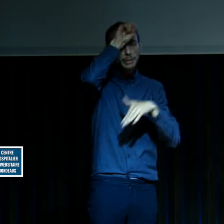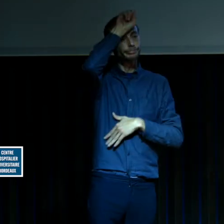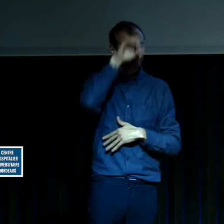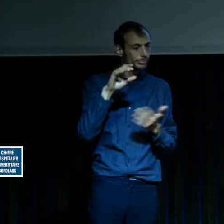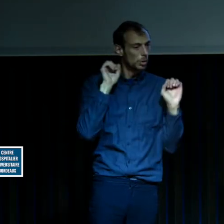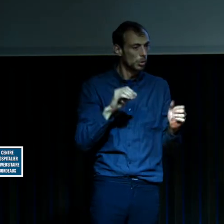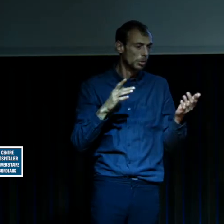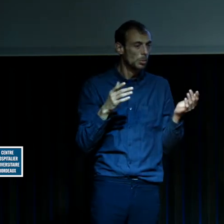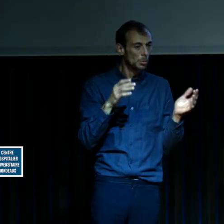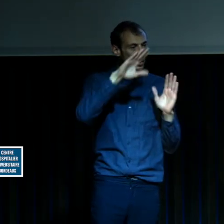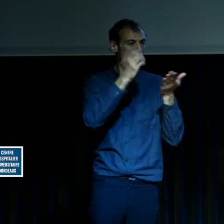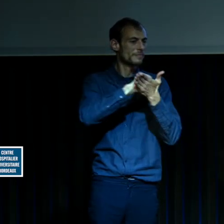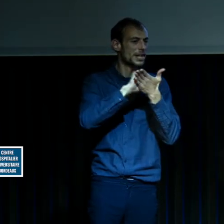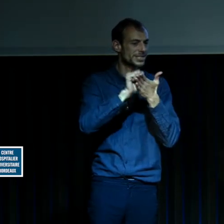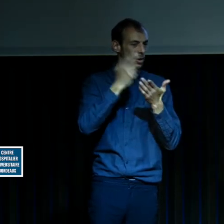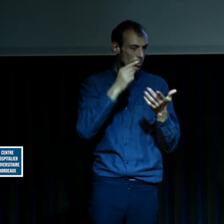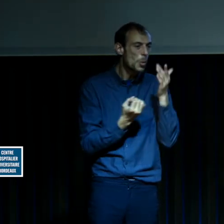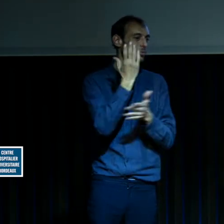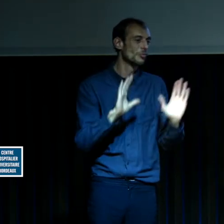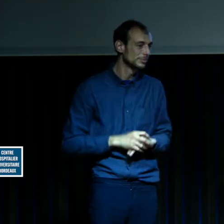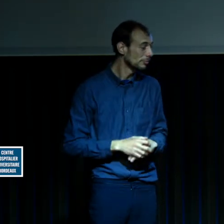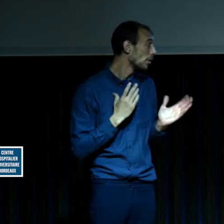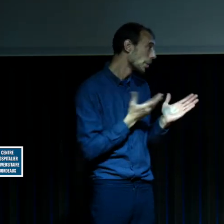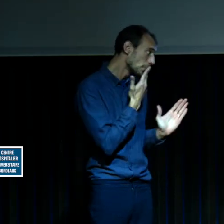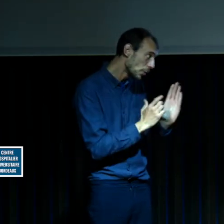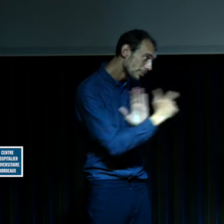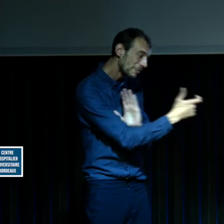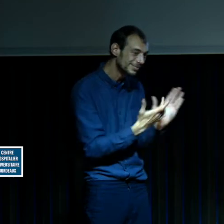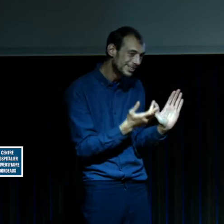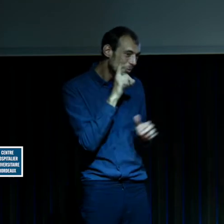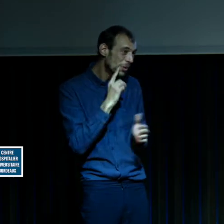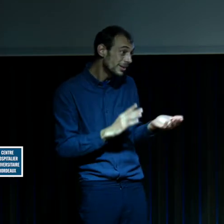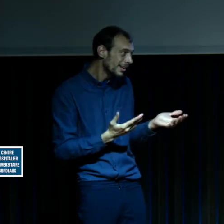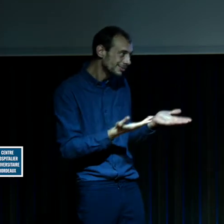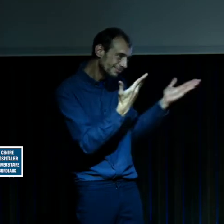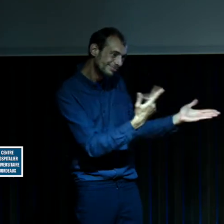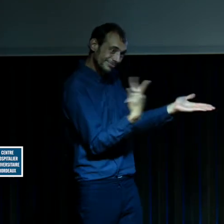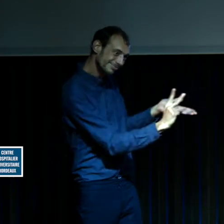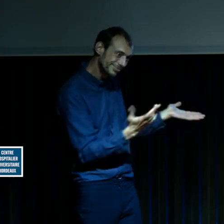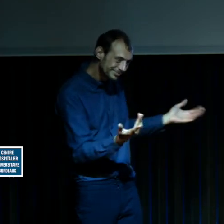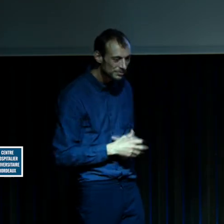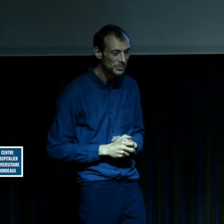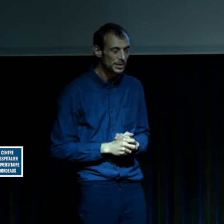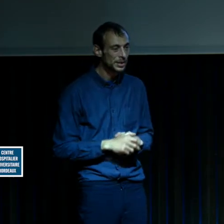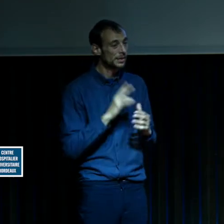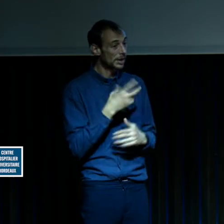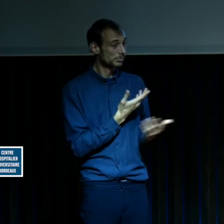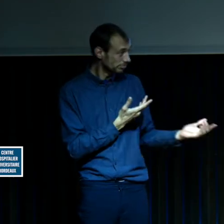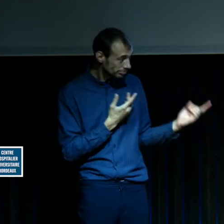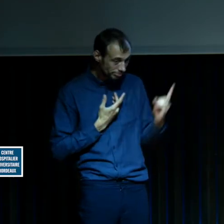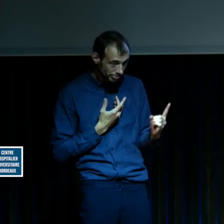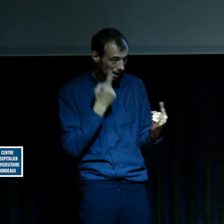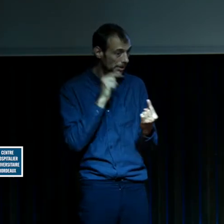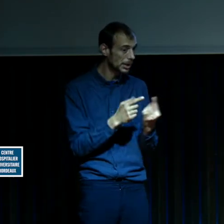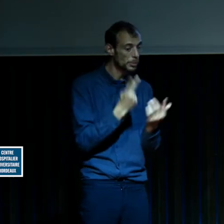je vais vous laisser la parole, parce que c'est pour vous qu'on est là. Vous êtes venu en tant que témoin et